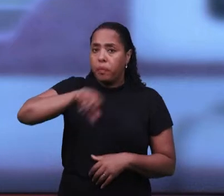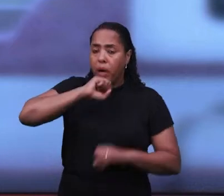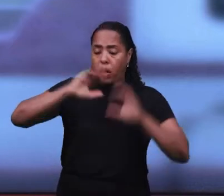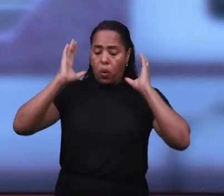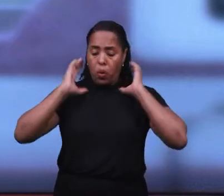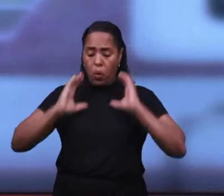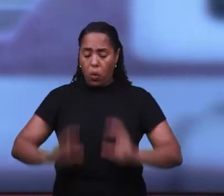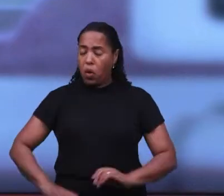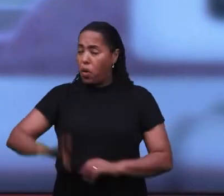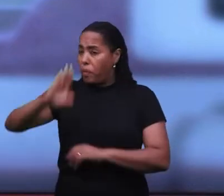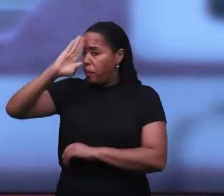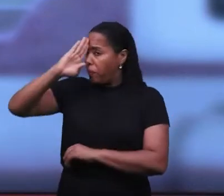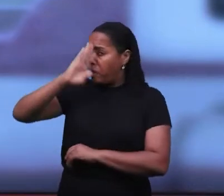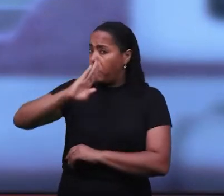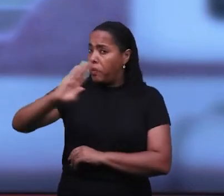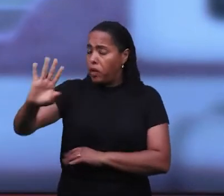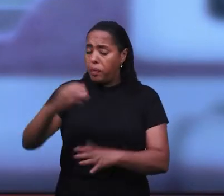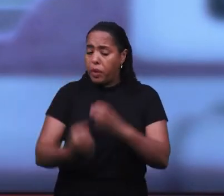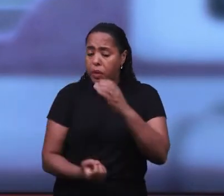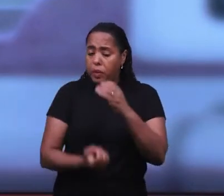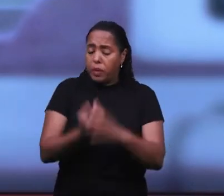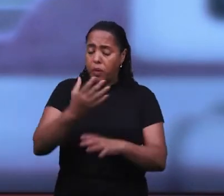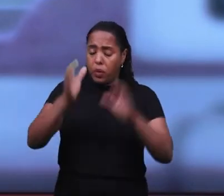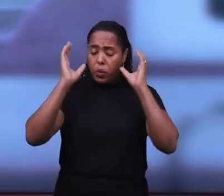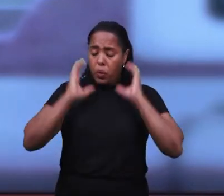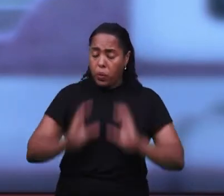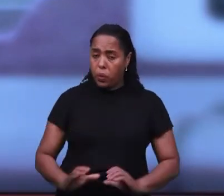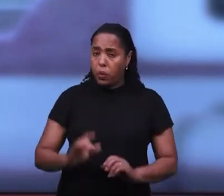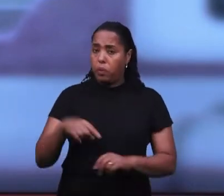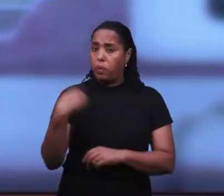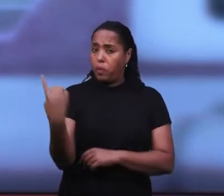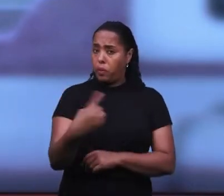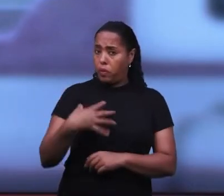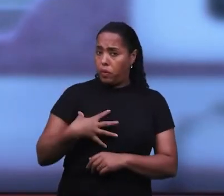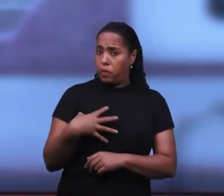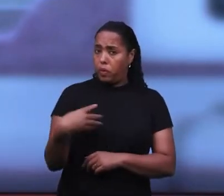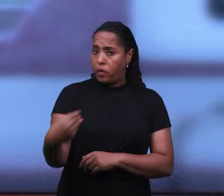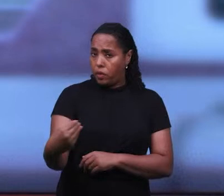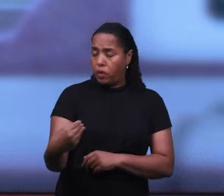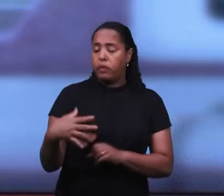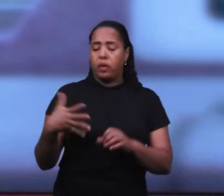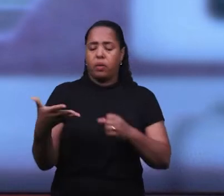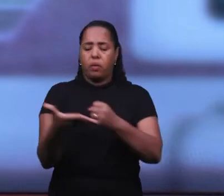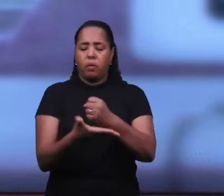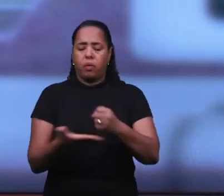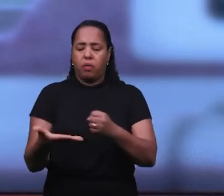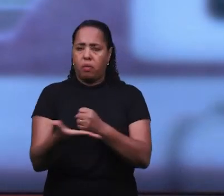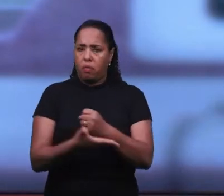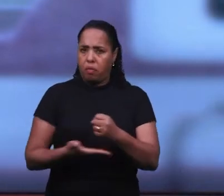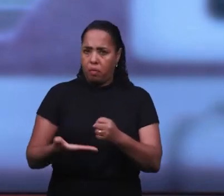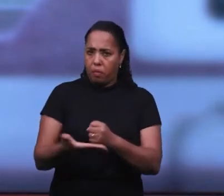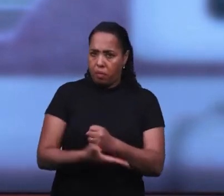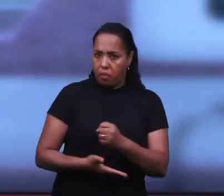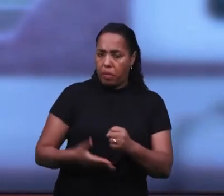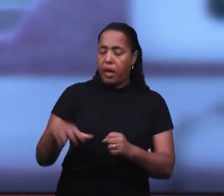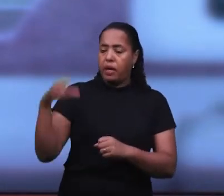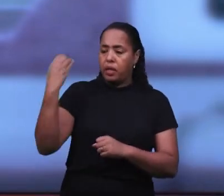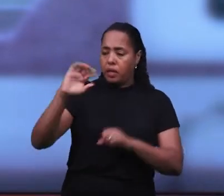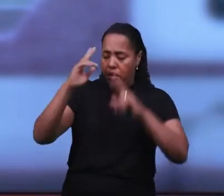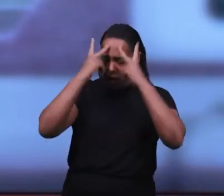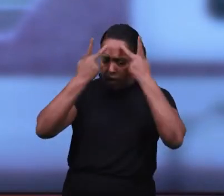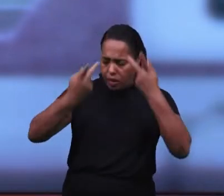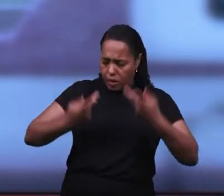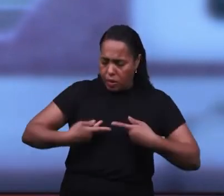nous, pères, mères, nous avons un caractère fondamental dans la formation du caractère de nos enfants. En prenant